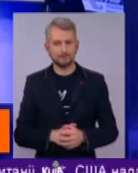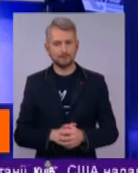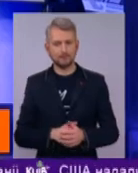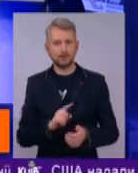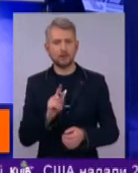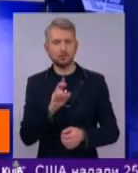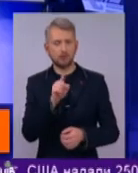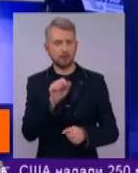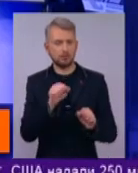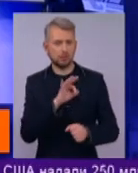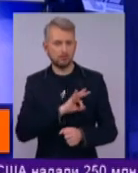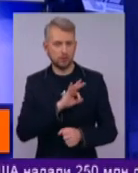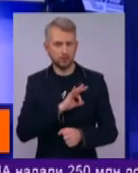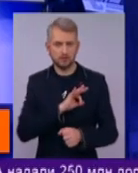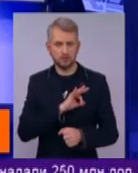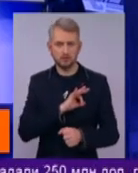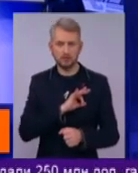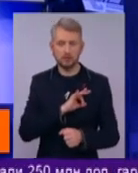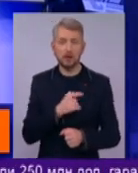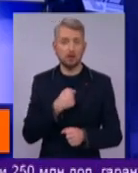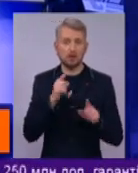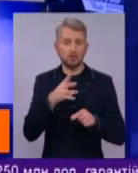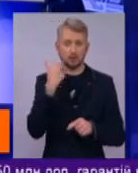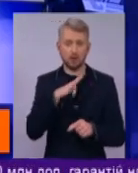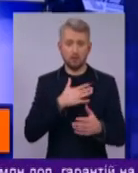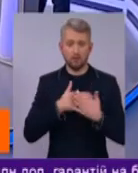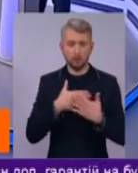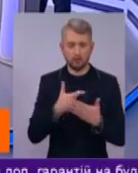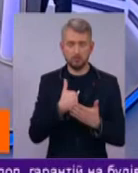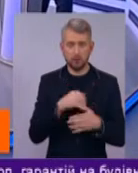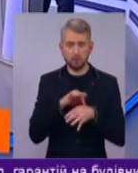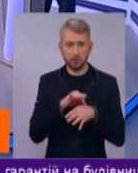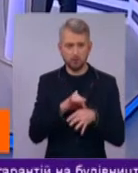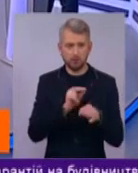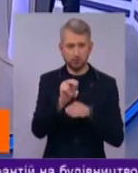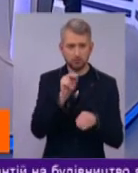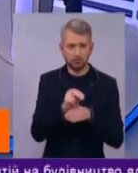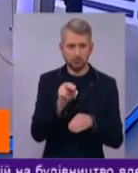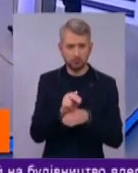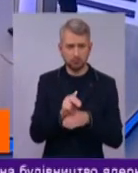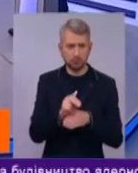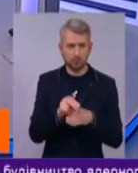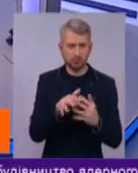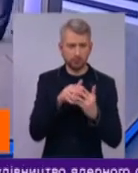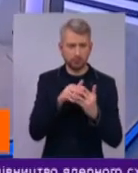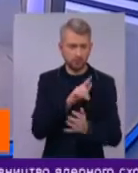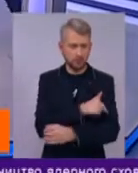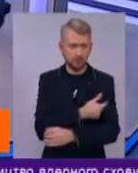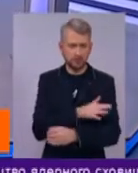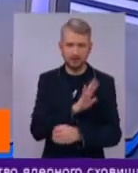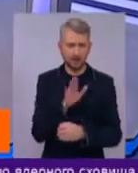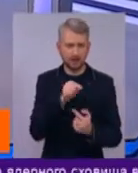Щоб вони їм пользувалися. Просто я сам ще коли був волонтером, я проводив інструктажі з тактичної медицини, але, на жаль, не за цим